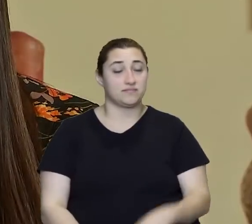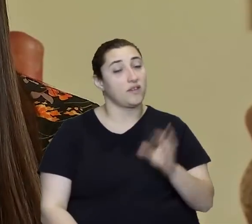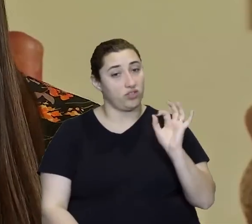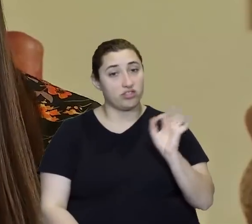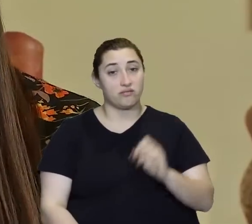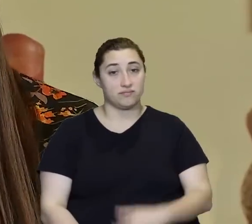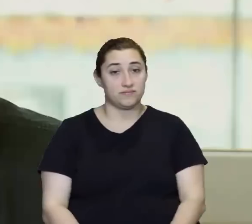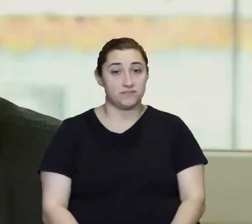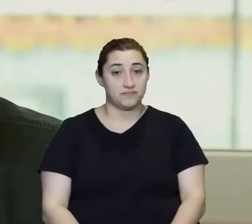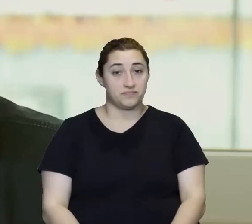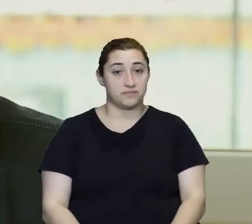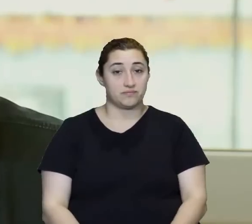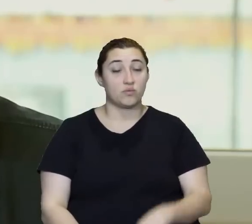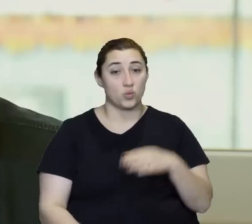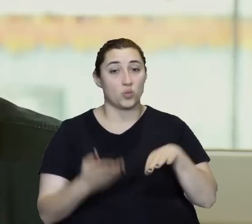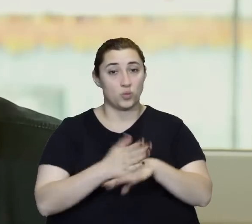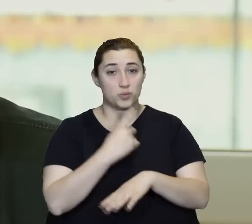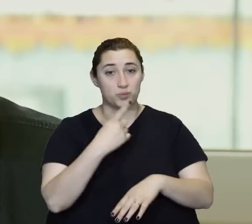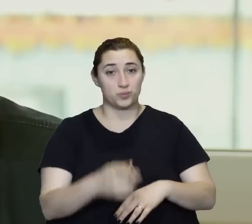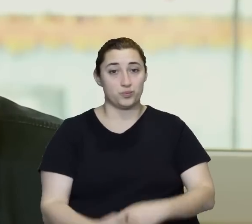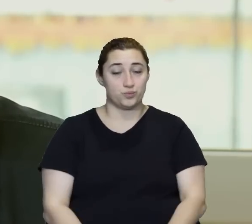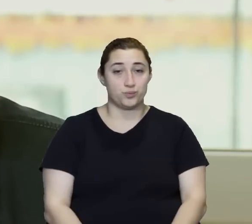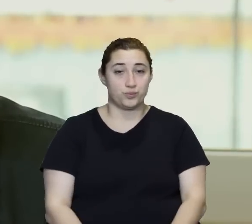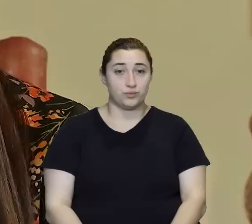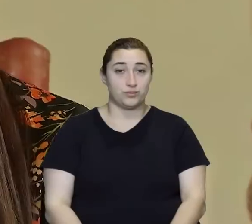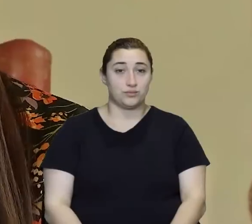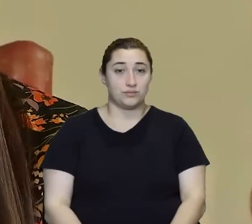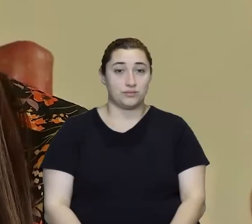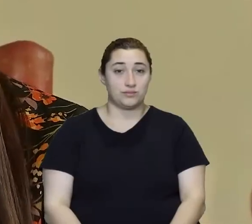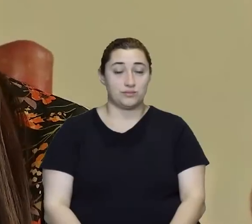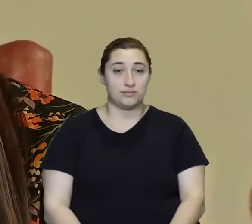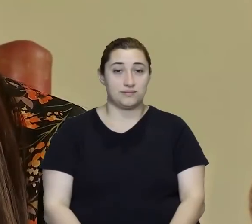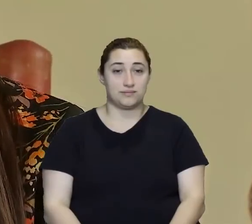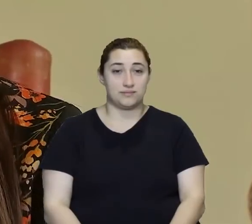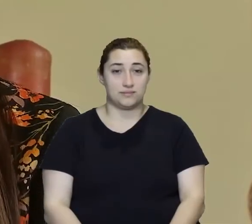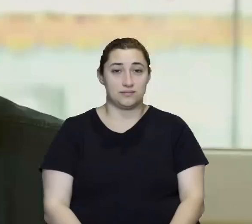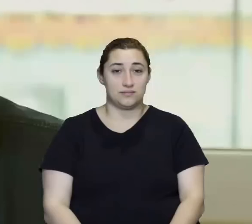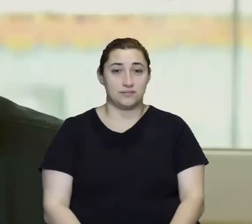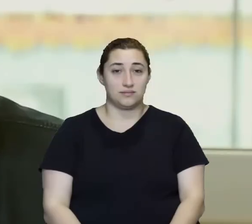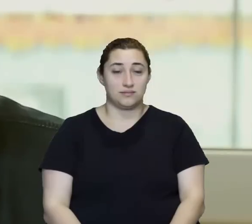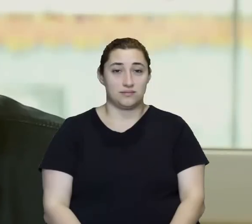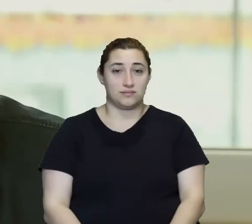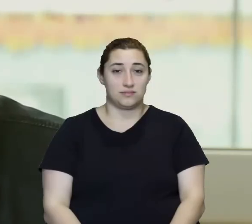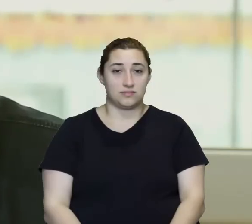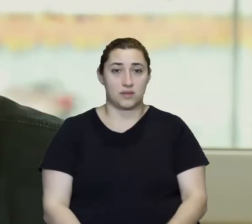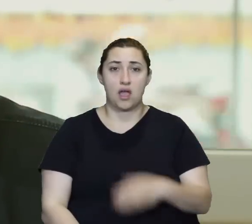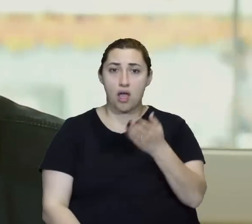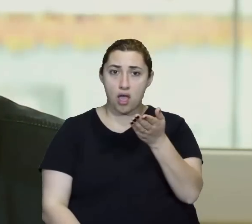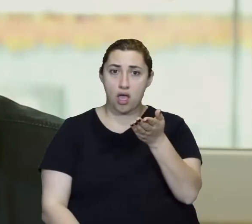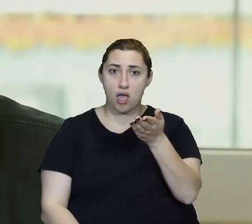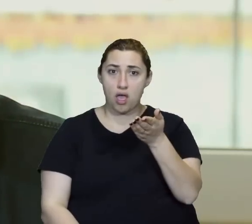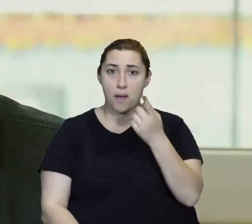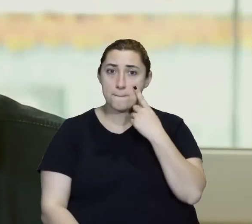Evet. Aynen öyle. Gülerek bakıyor Zehra'ya. Zehra tehditkar dik. İmayla kafa salladı. Aa, aa,